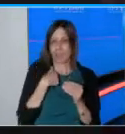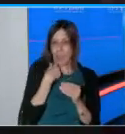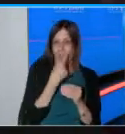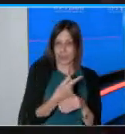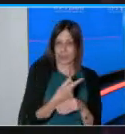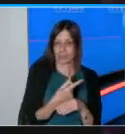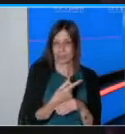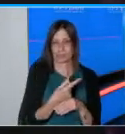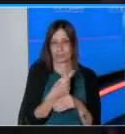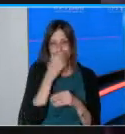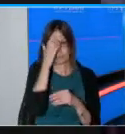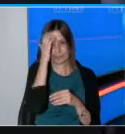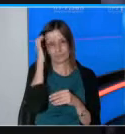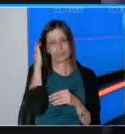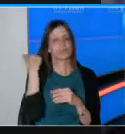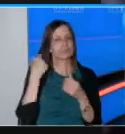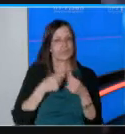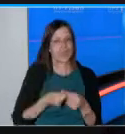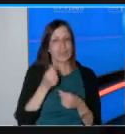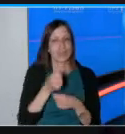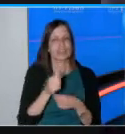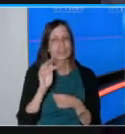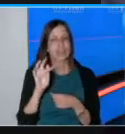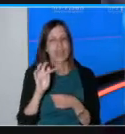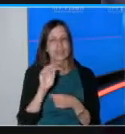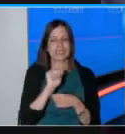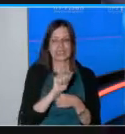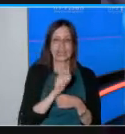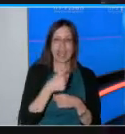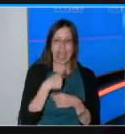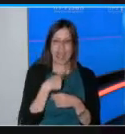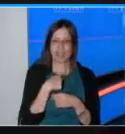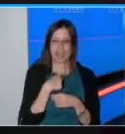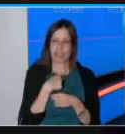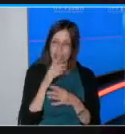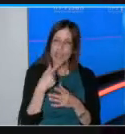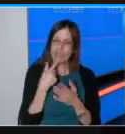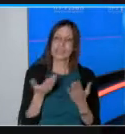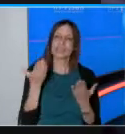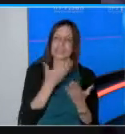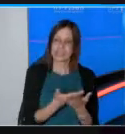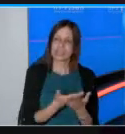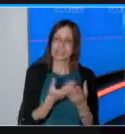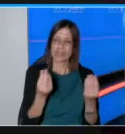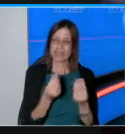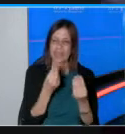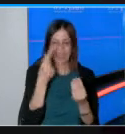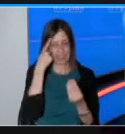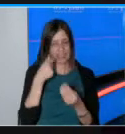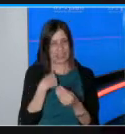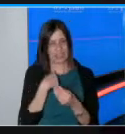לך, וחבר הכנסת טלב אלסאנע, בוא נשים את הדברים.